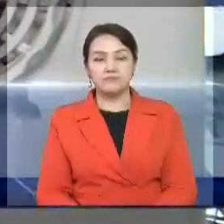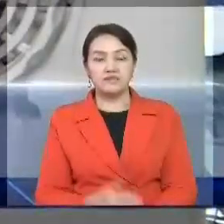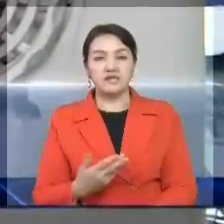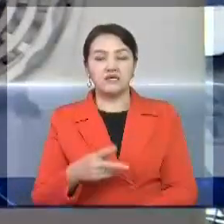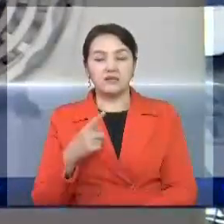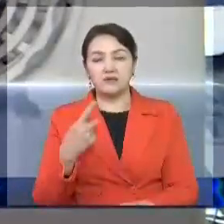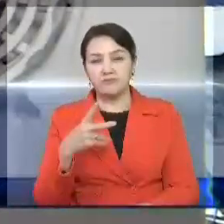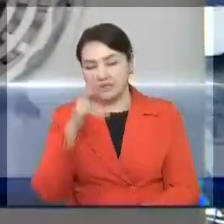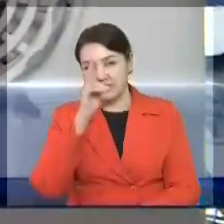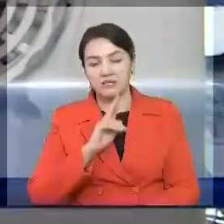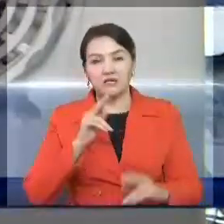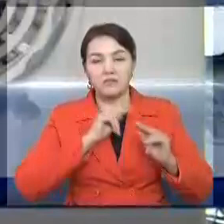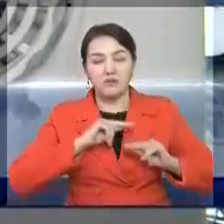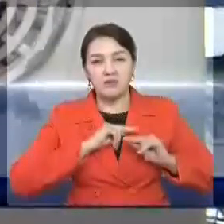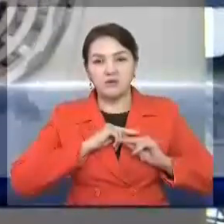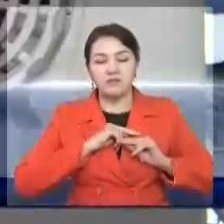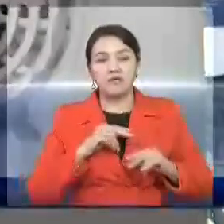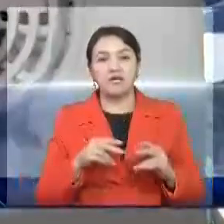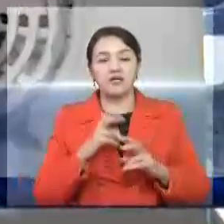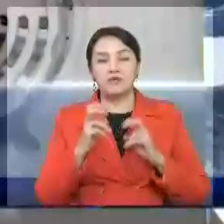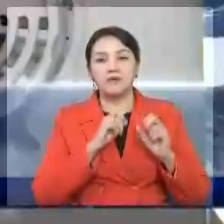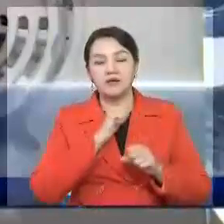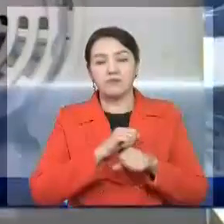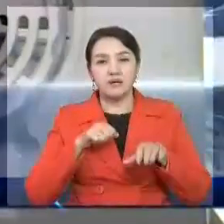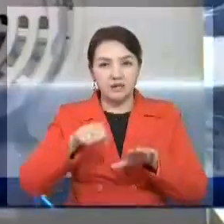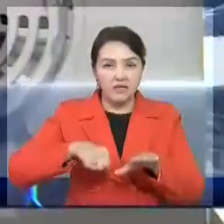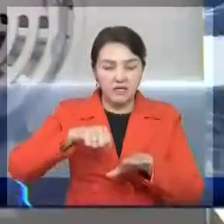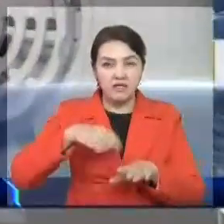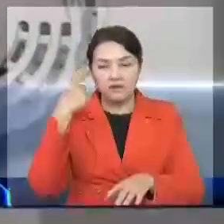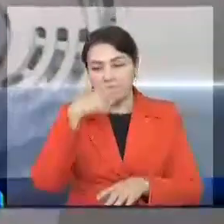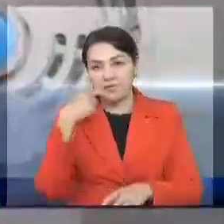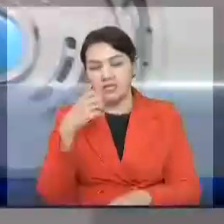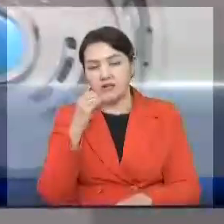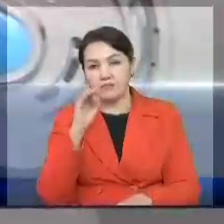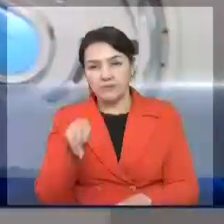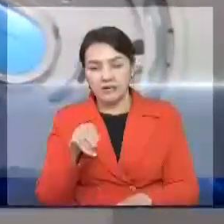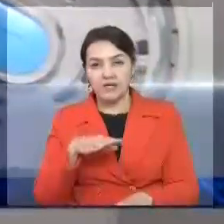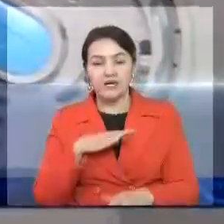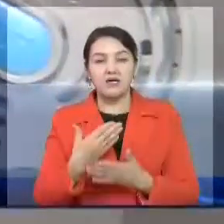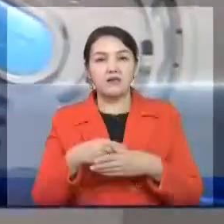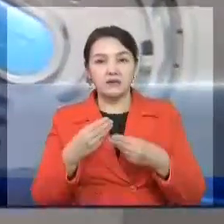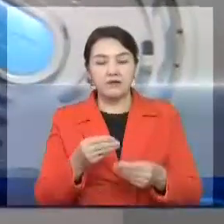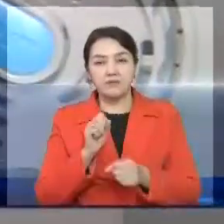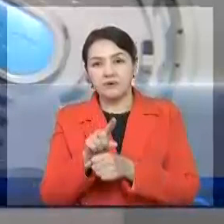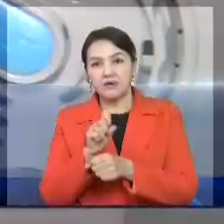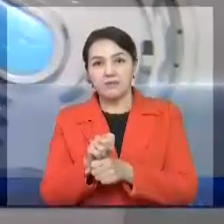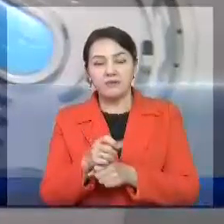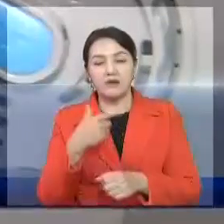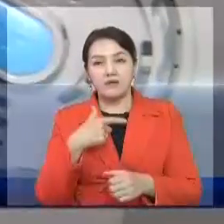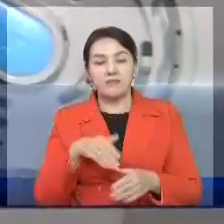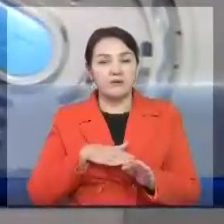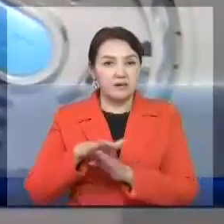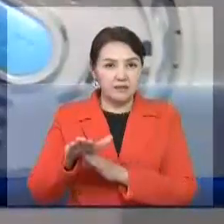Почти полтора месяца работаю на швейном производстве. Деятельность осуществляется благодаря индивидуальным предпринимателям. Они дают нам заказ, мы, в свою очередь,